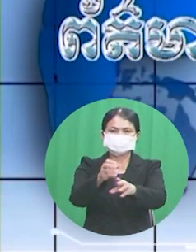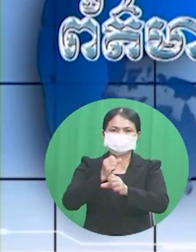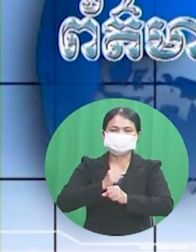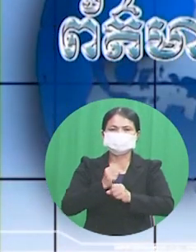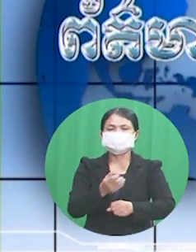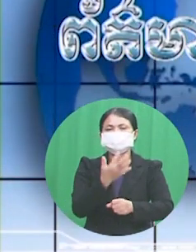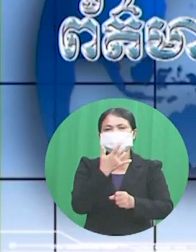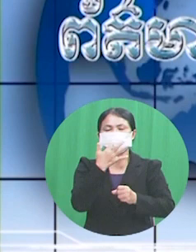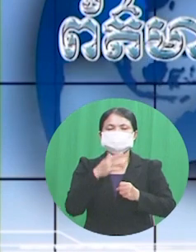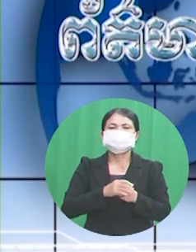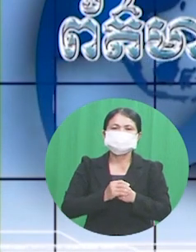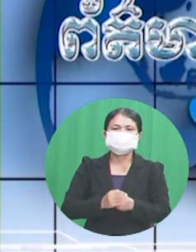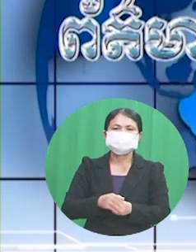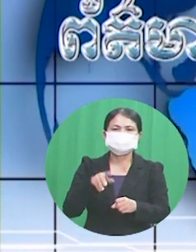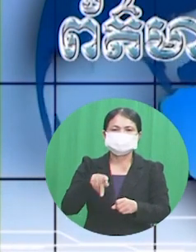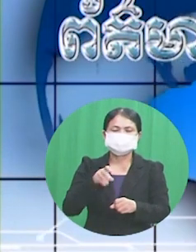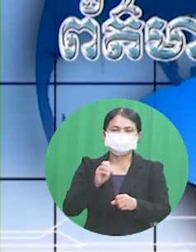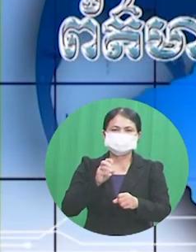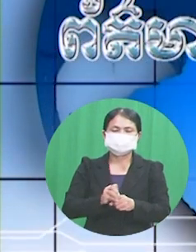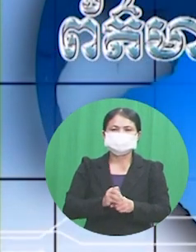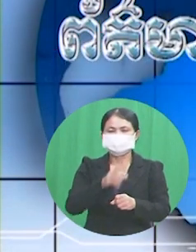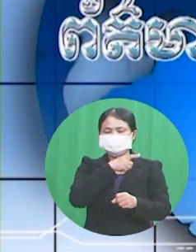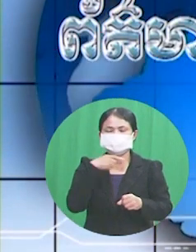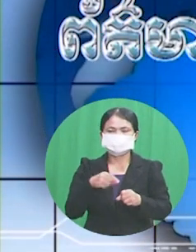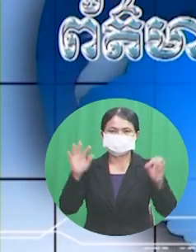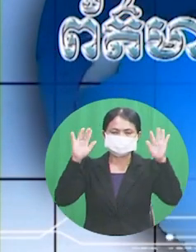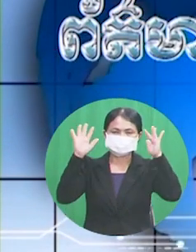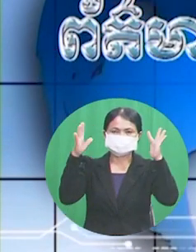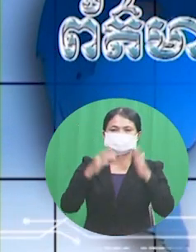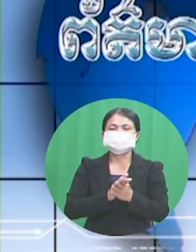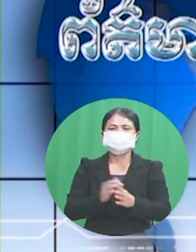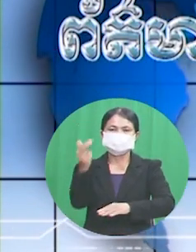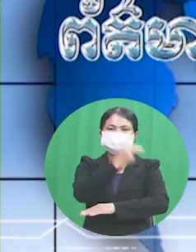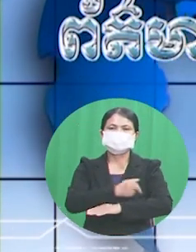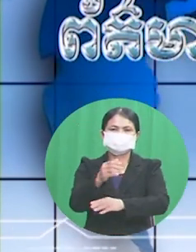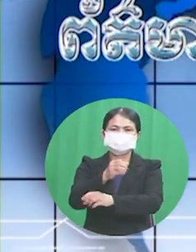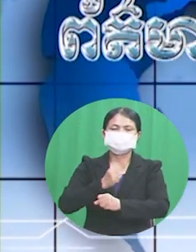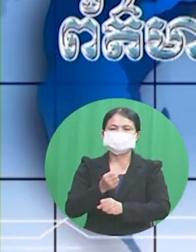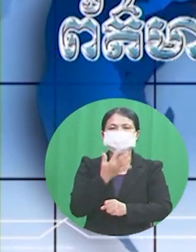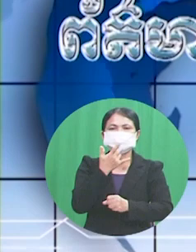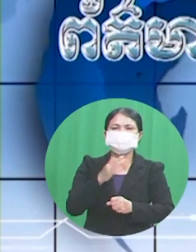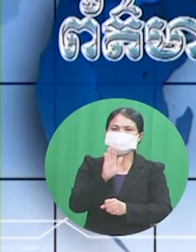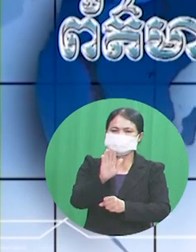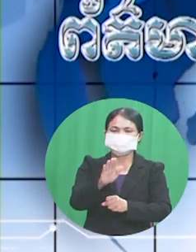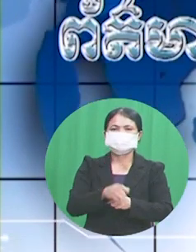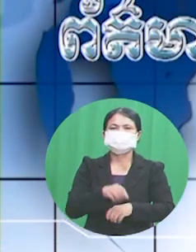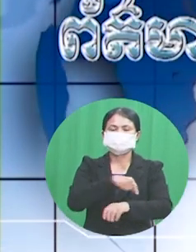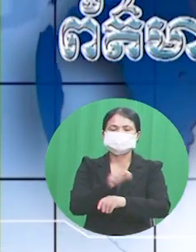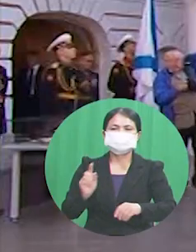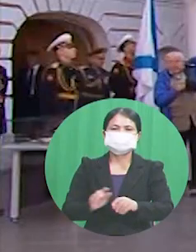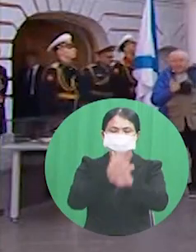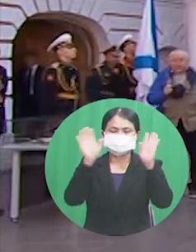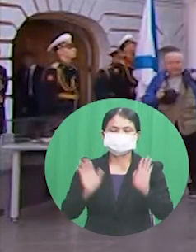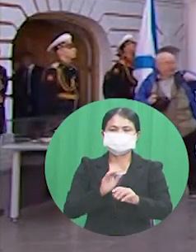ជើងទឹកនៅសាំងភីតេសប៊ុកគណៈដារុស្ស៊ីអបអសាតូទិវាកងទ័ពជើងទឹករបស់ខ្លួនកាលពីថ្ងៃអាទិ